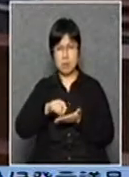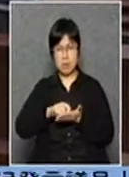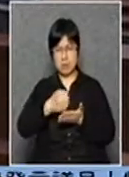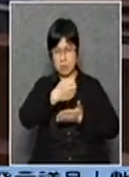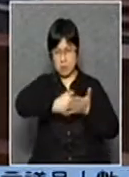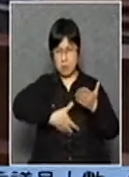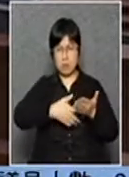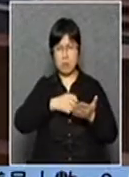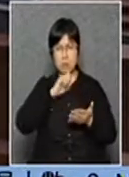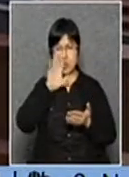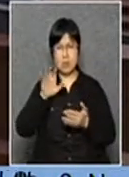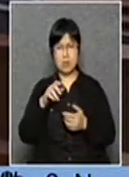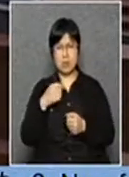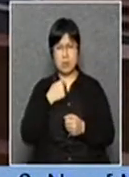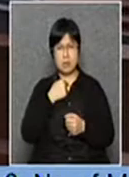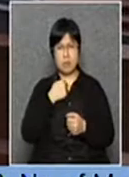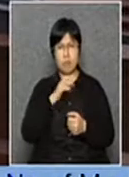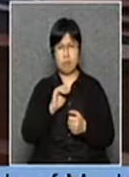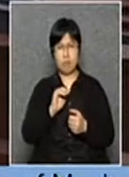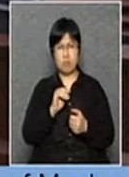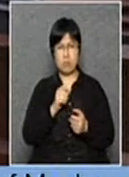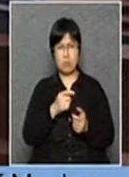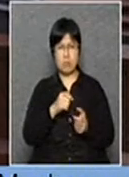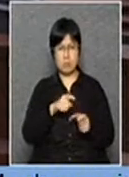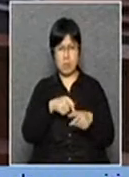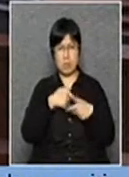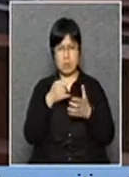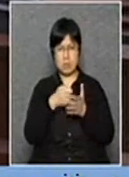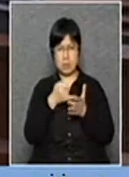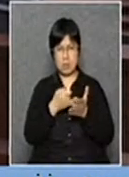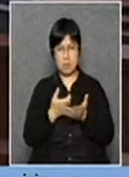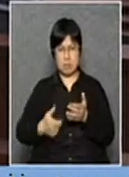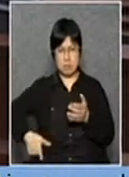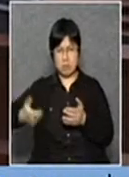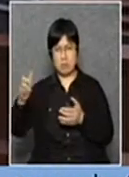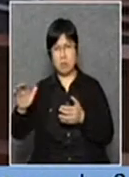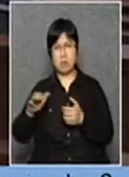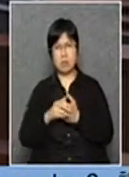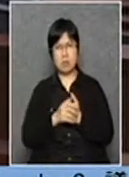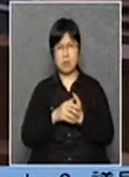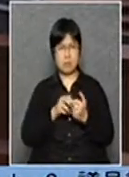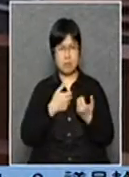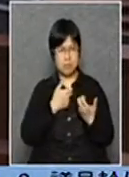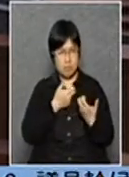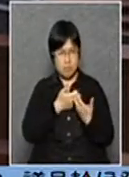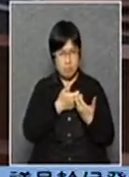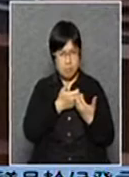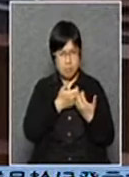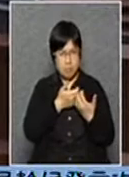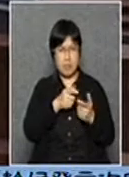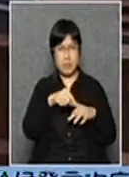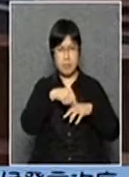講到明咧就淨係要可以係賺到個息翻嚟先可以使嘅。 按翻嗰個有關基金